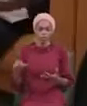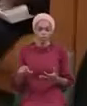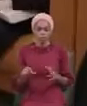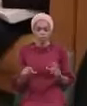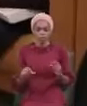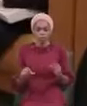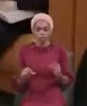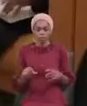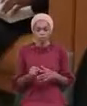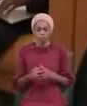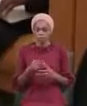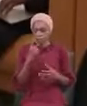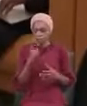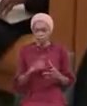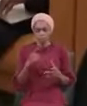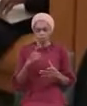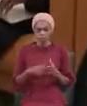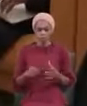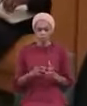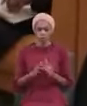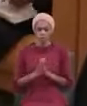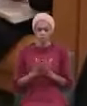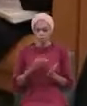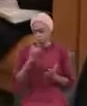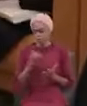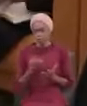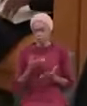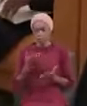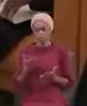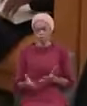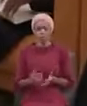Écritures disent ici job chapitre 36 verset